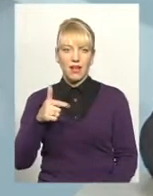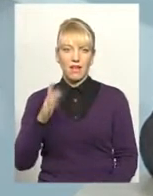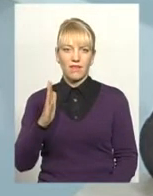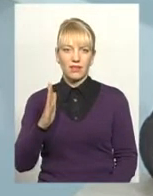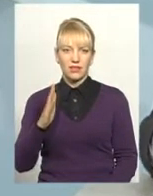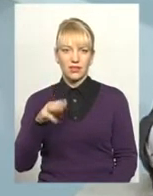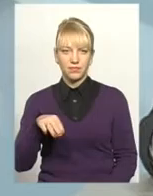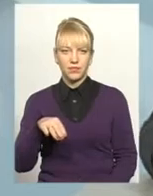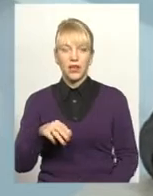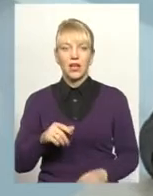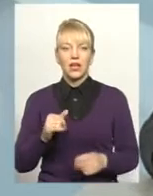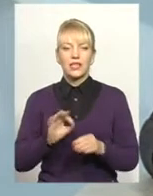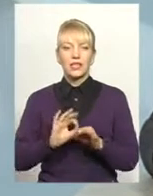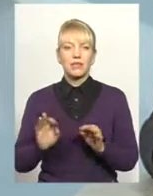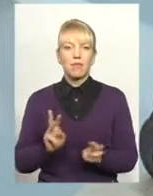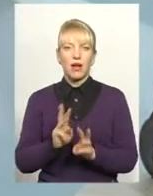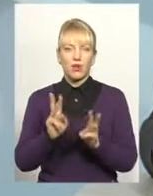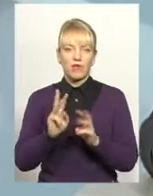Тобто тут спалювання соломи